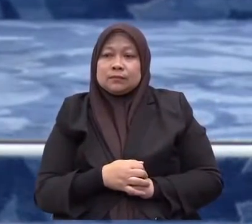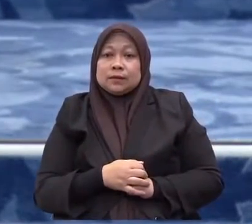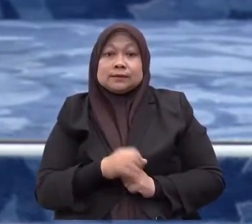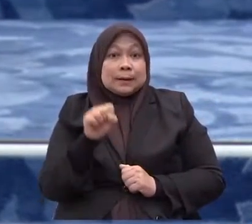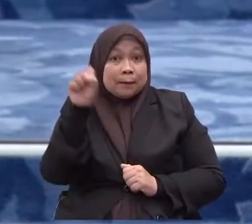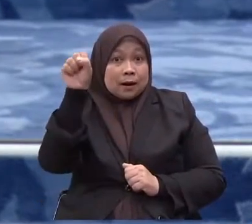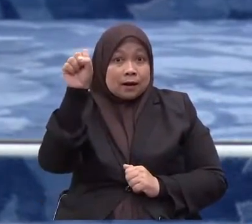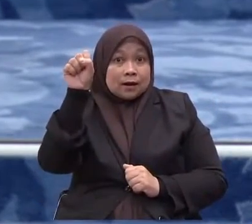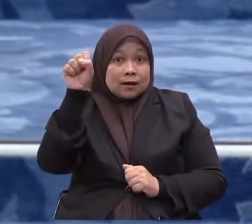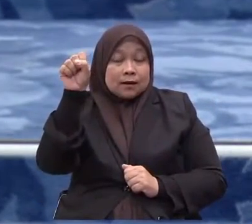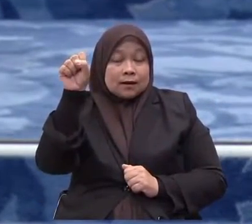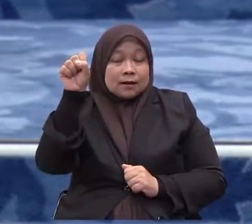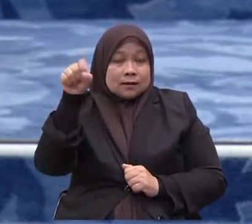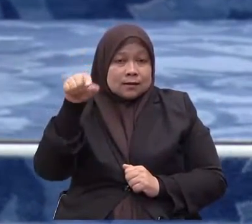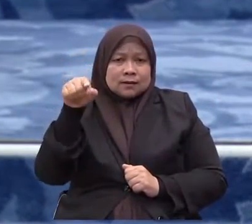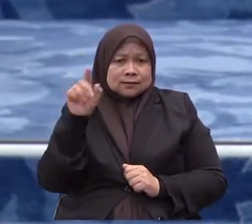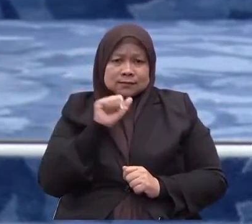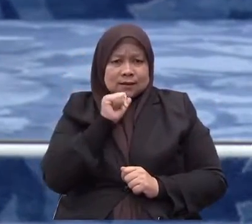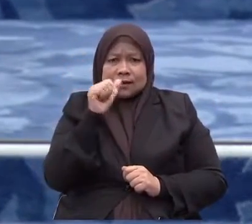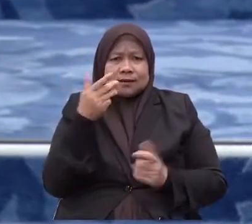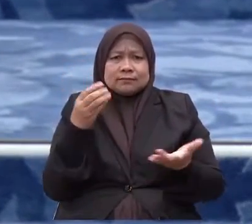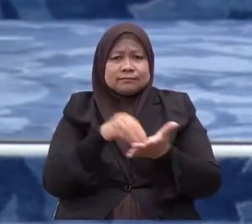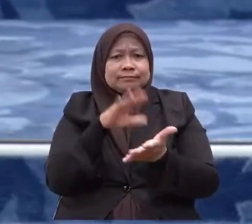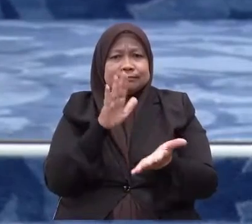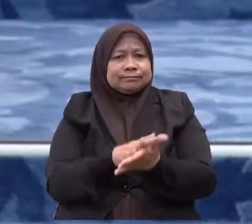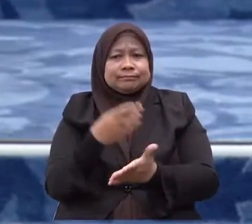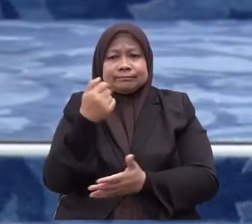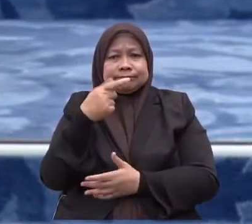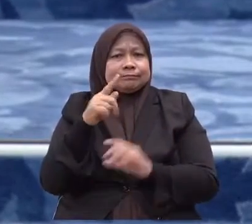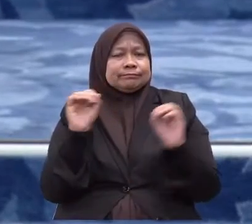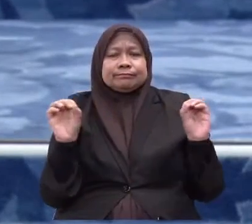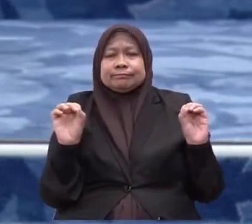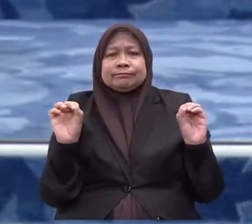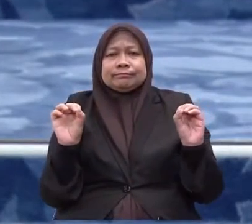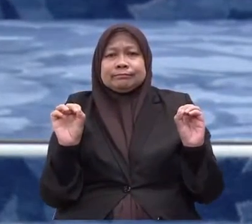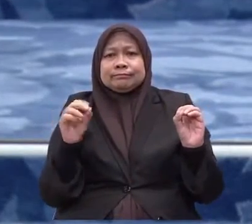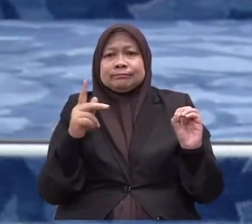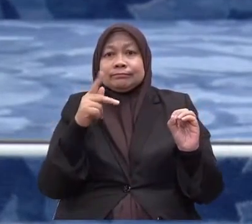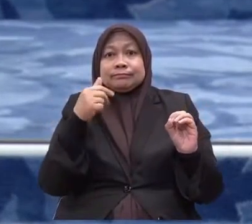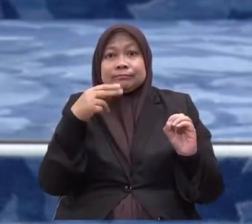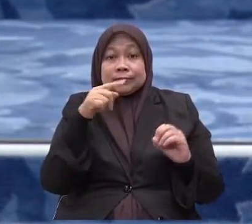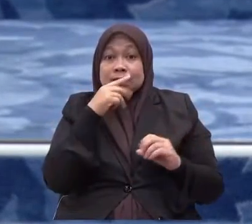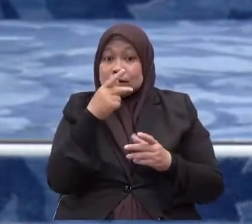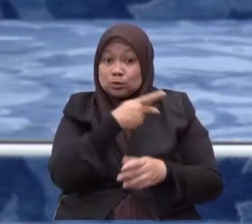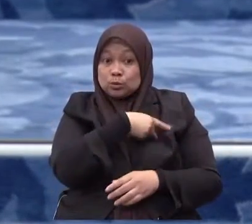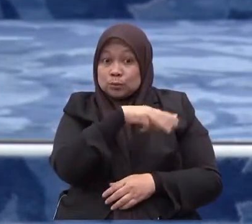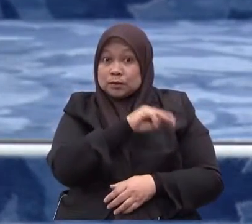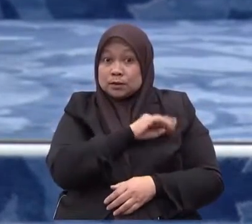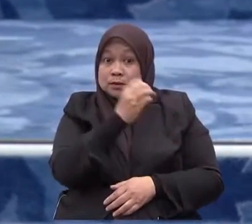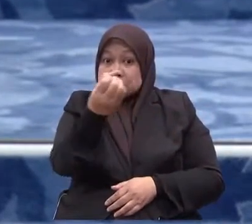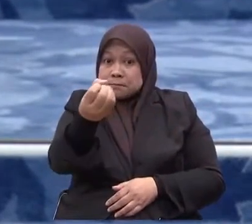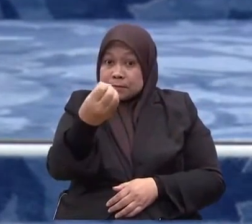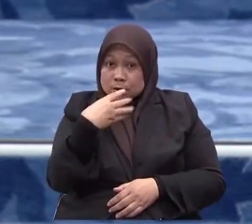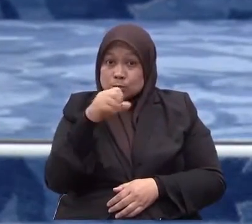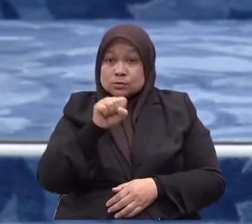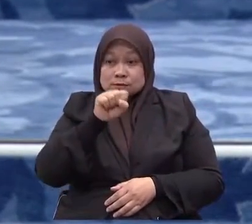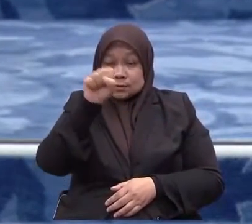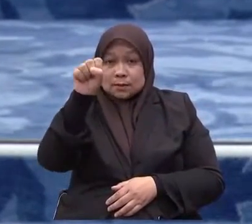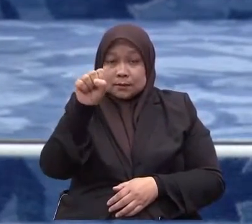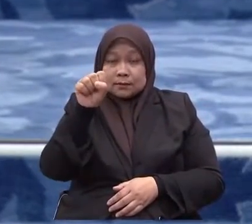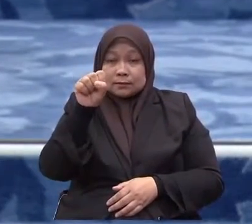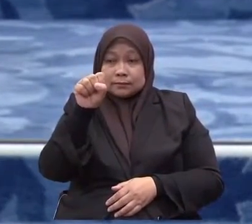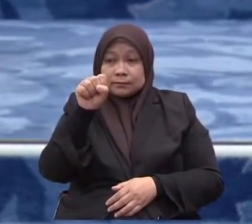Sabah Sabah tidak di materai dalam hal ini ketua menteri sampah dimaklum bahwa